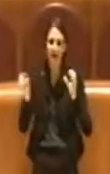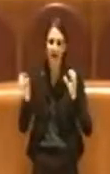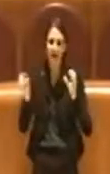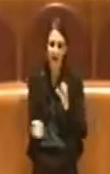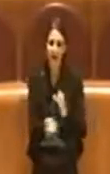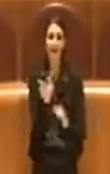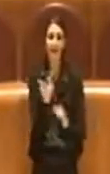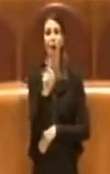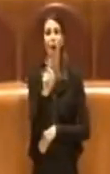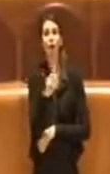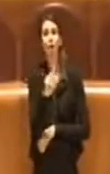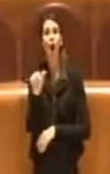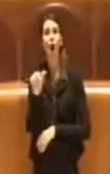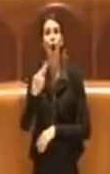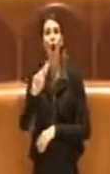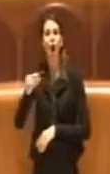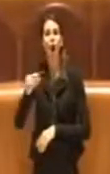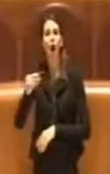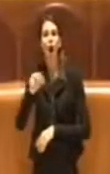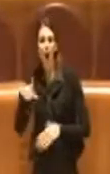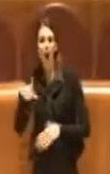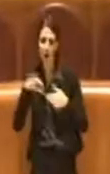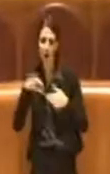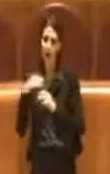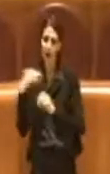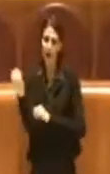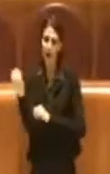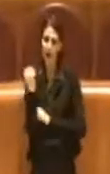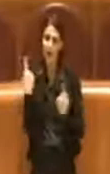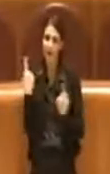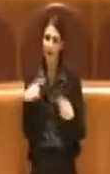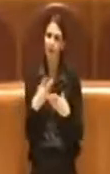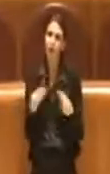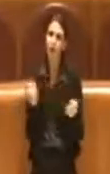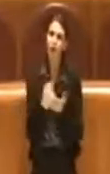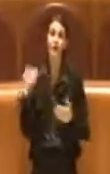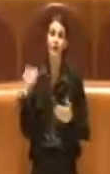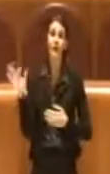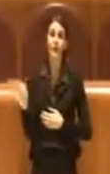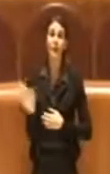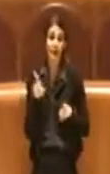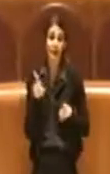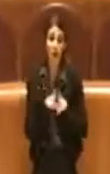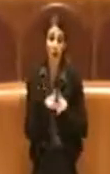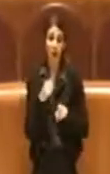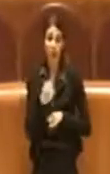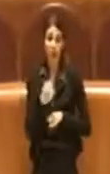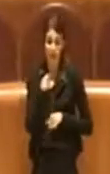OSP relative ai servizi. Questo è molto importante. Se fosse come diceva il consigliere Corsetti,